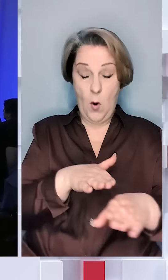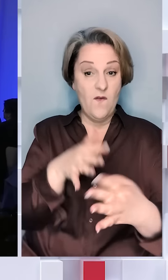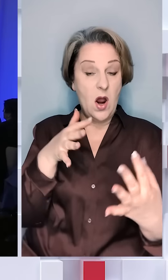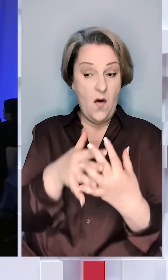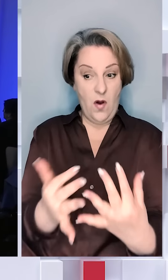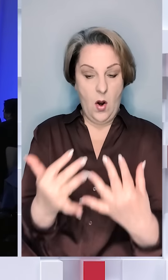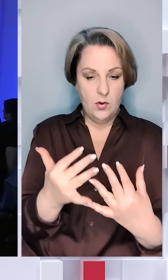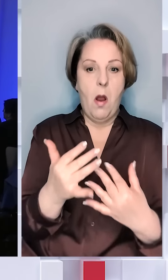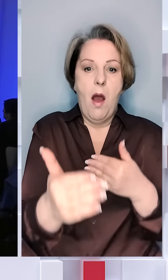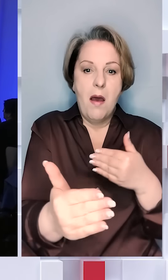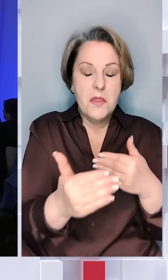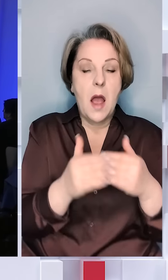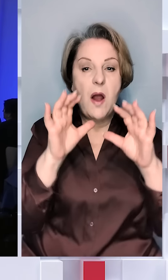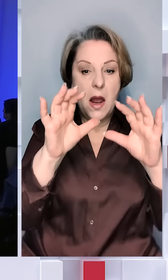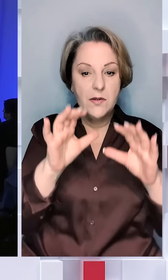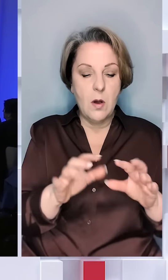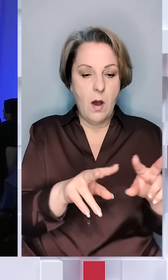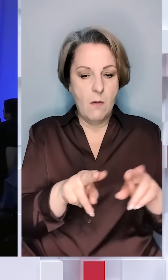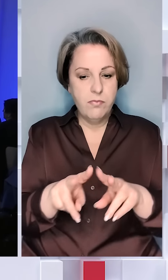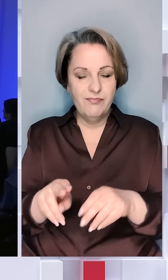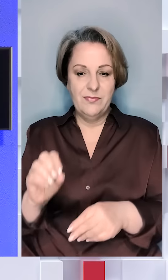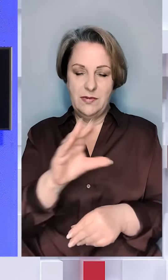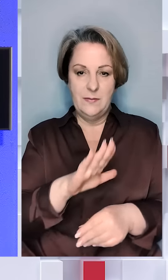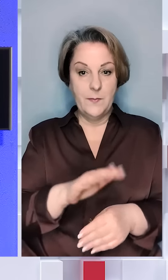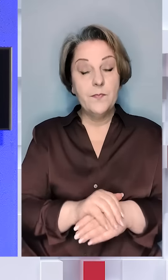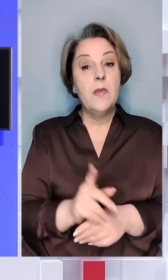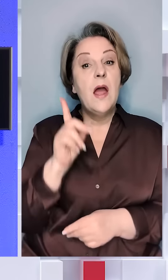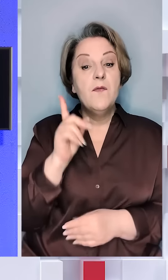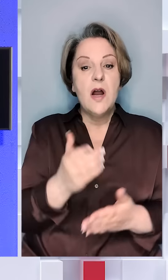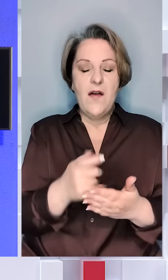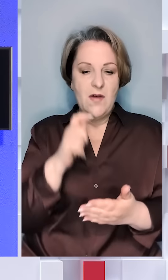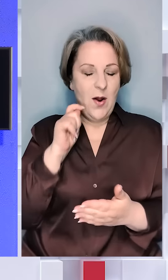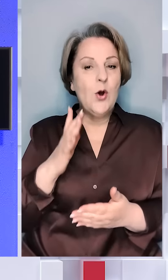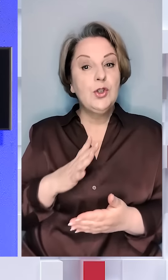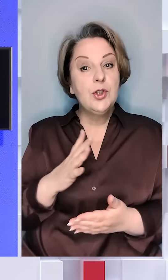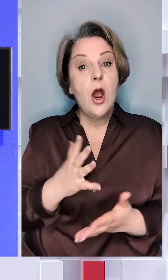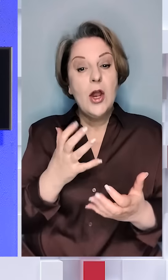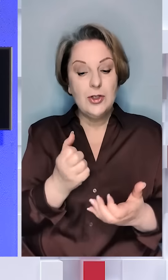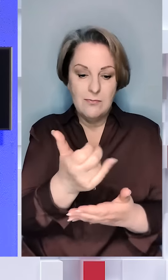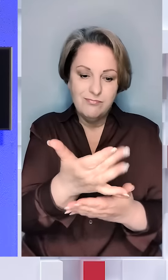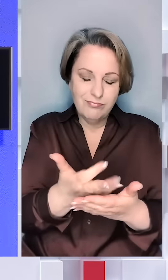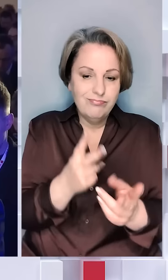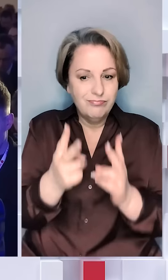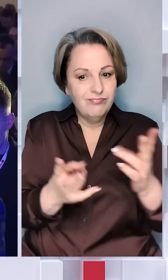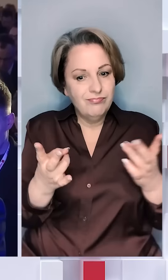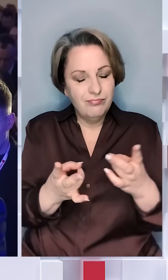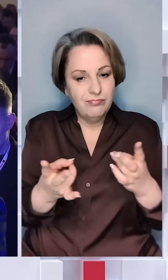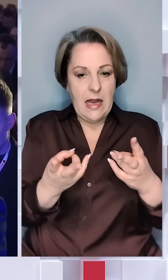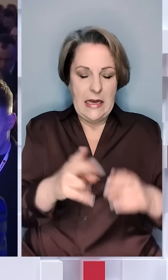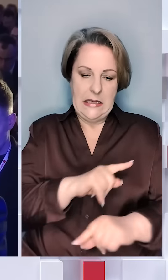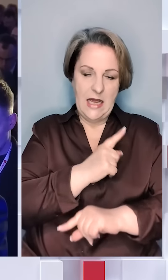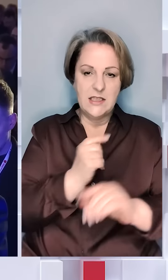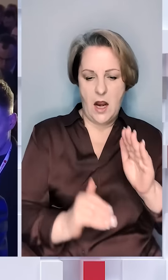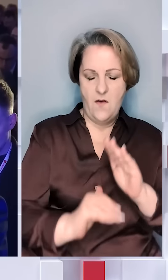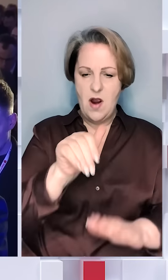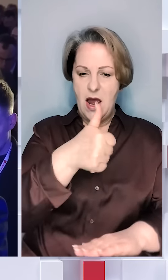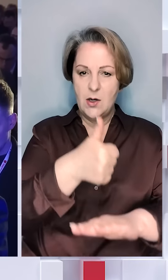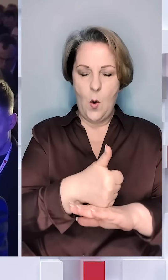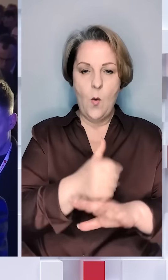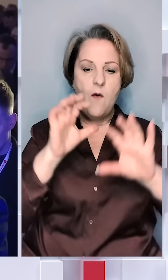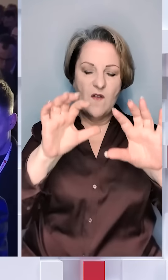повномасштабного вторгнення наближає законодавство до європейського. Утім, від України чекають іще низку змін для зміцнення